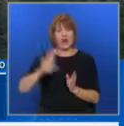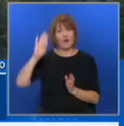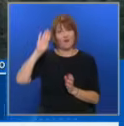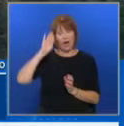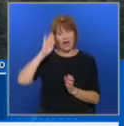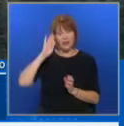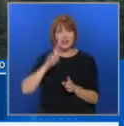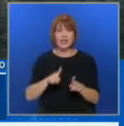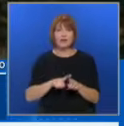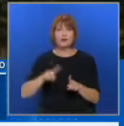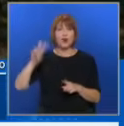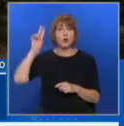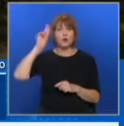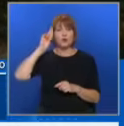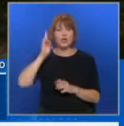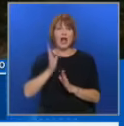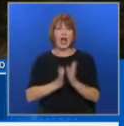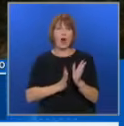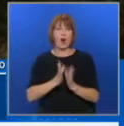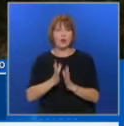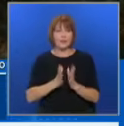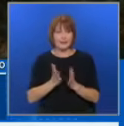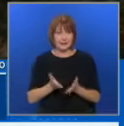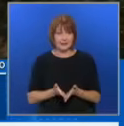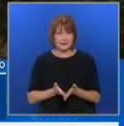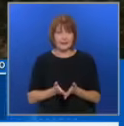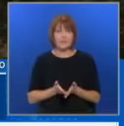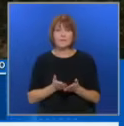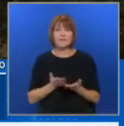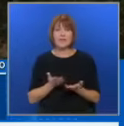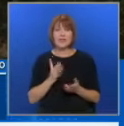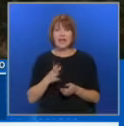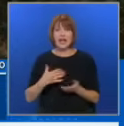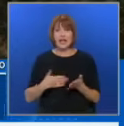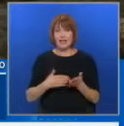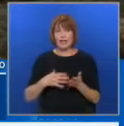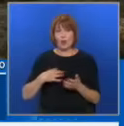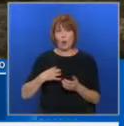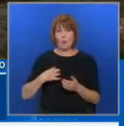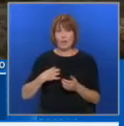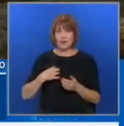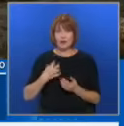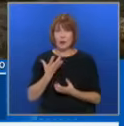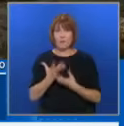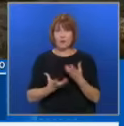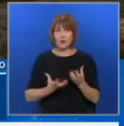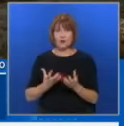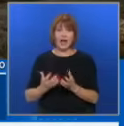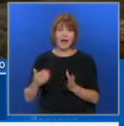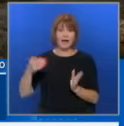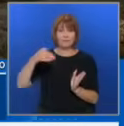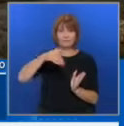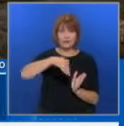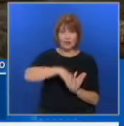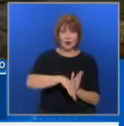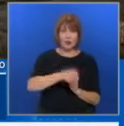също така и служителите на горските стопанства. Заради непосредствената опасност пожара да слезе надолу към самото село